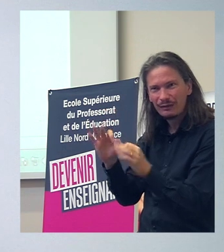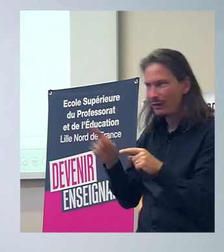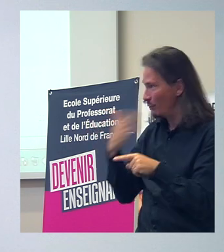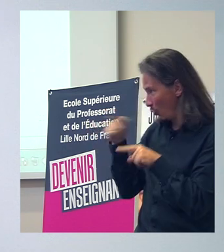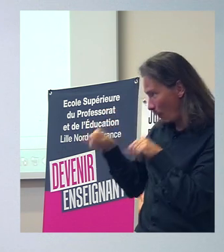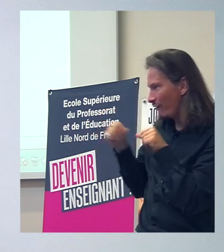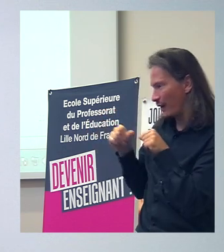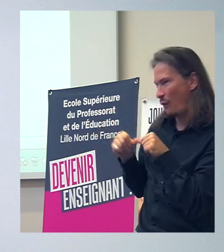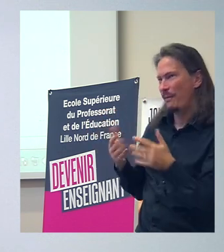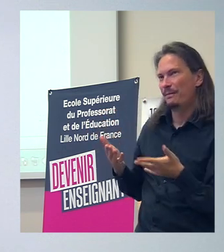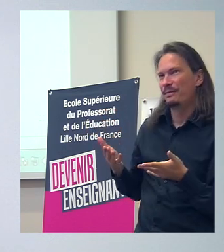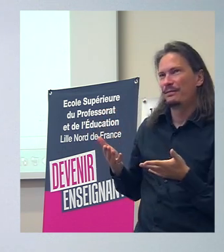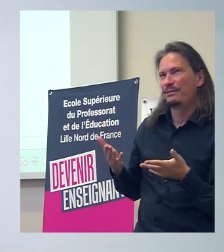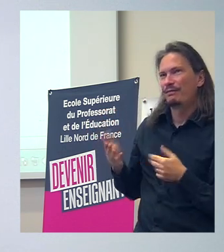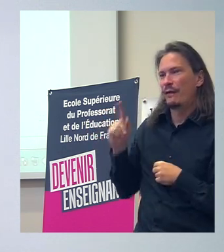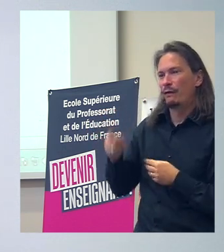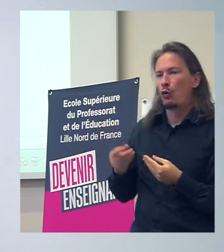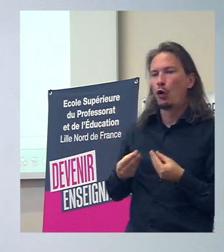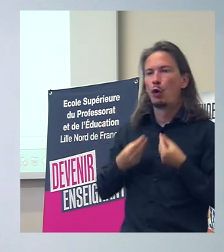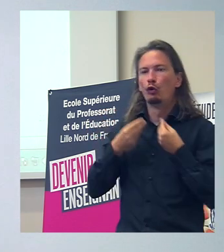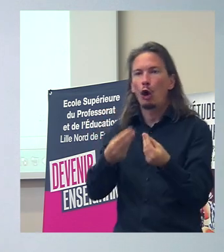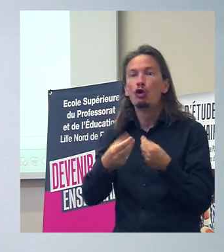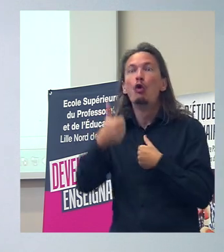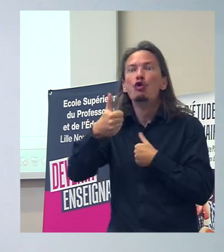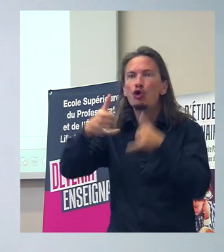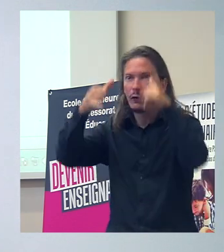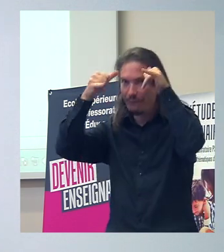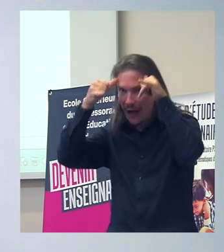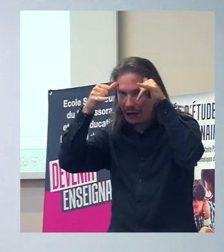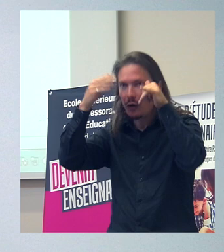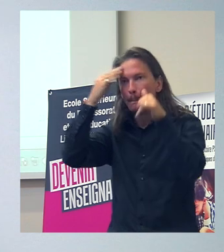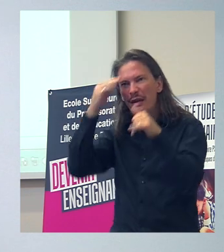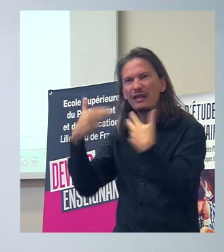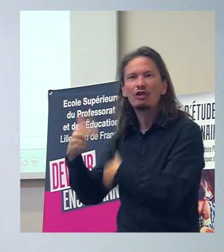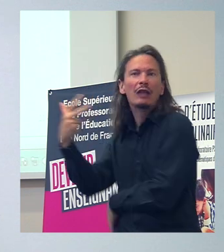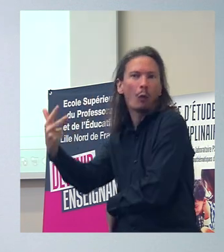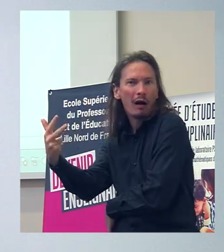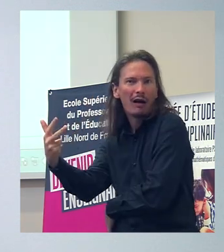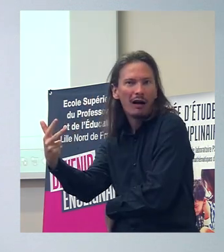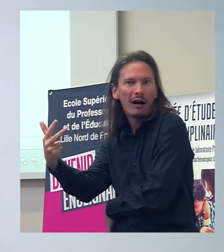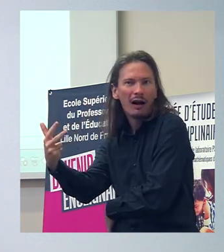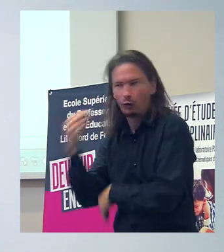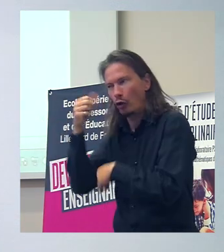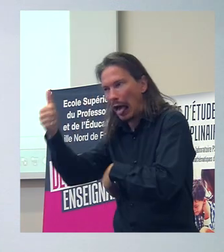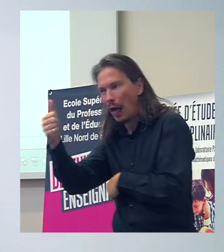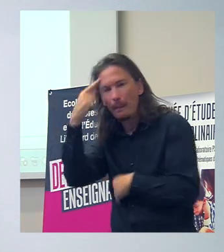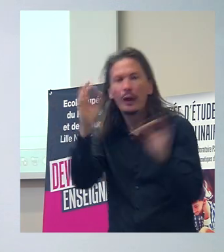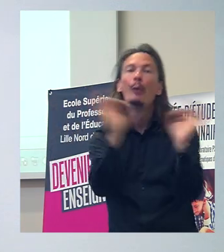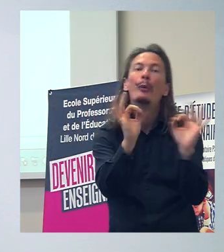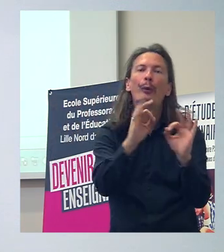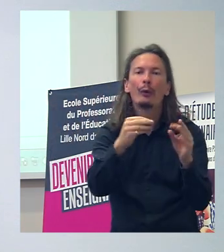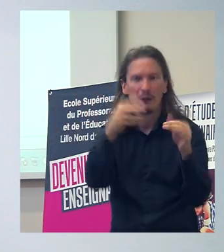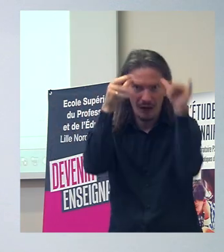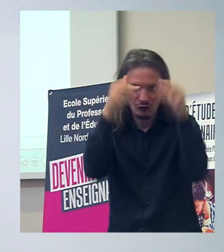faire, c'est donner une vache à ceux qui en ont déjà 3 et donner 3 vaches à